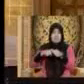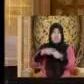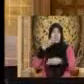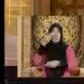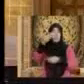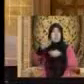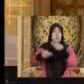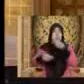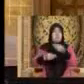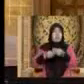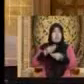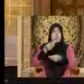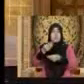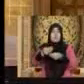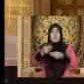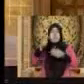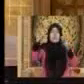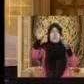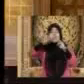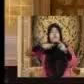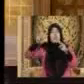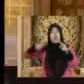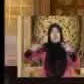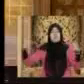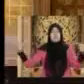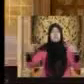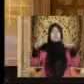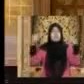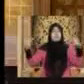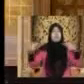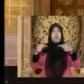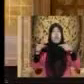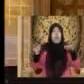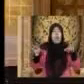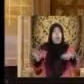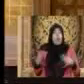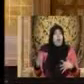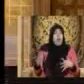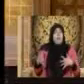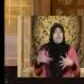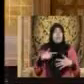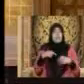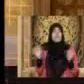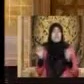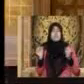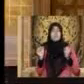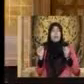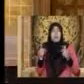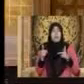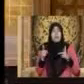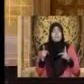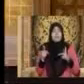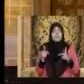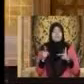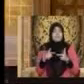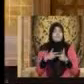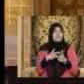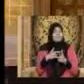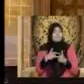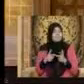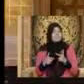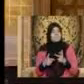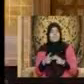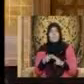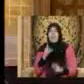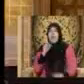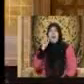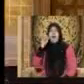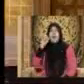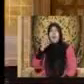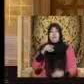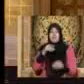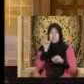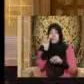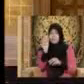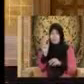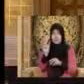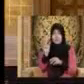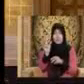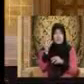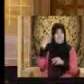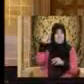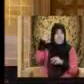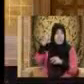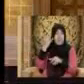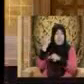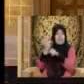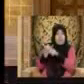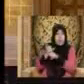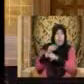في متاهة وفي بلبلة وفي خوف وفي فزع وما شابه ذلك. نقل الإشاعة حرام في ديننا، لا